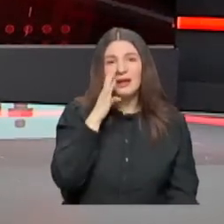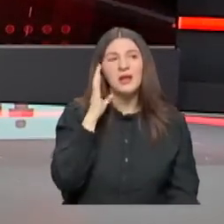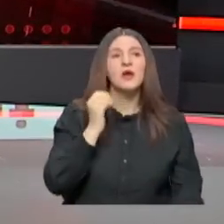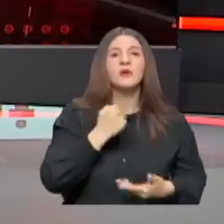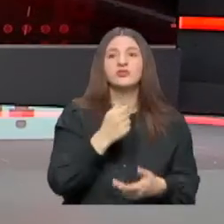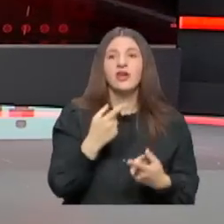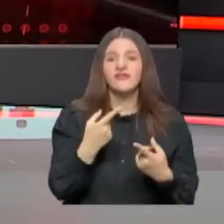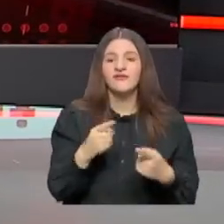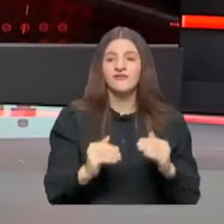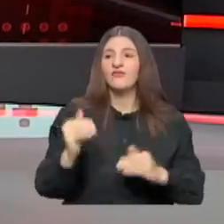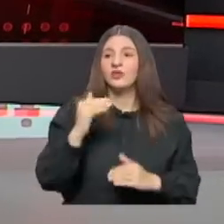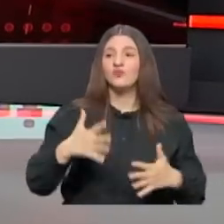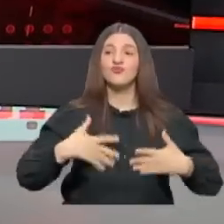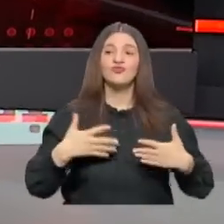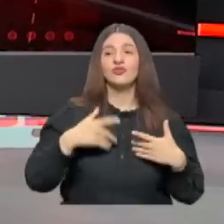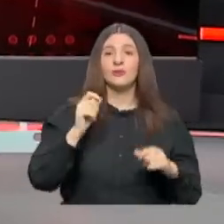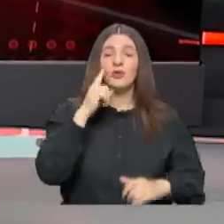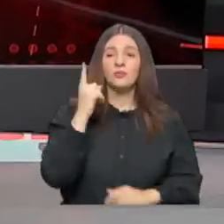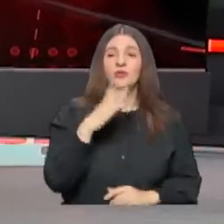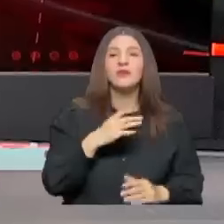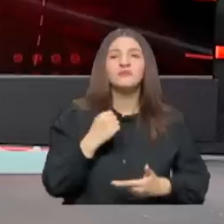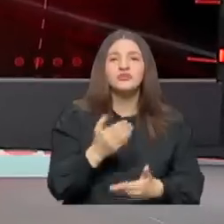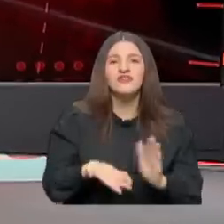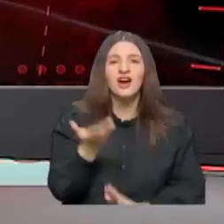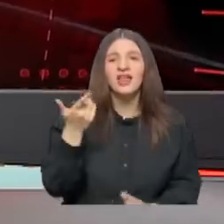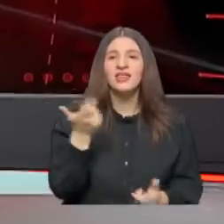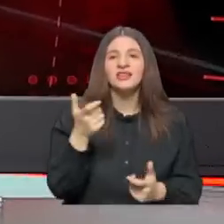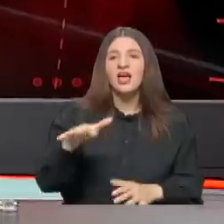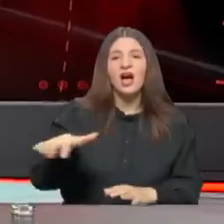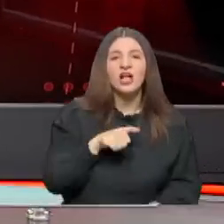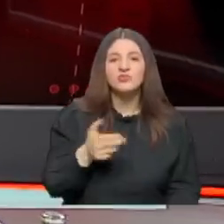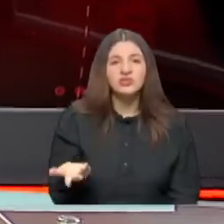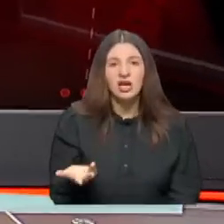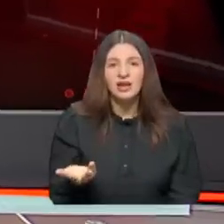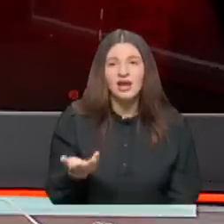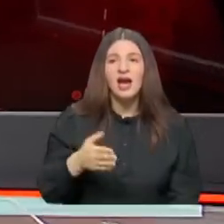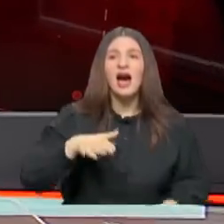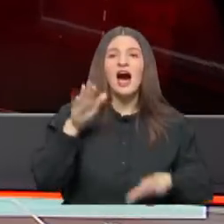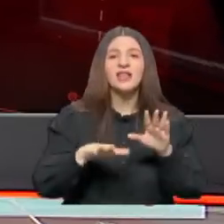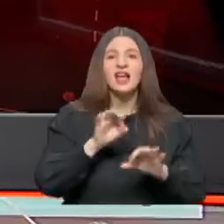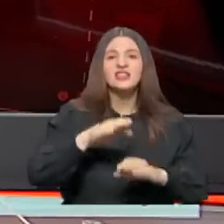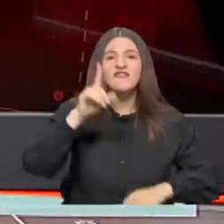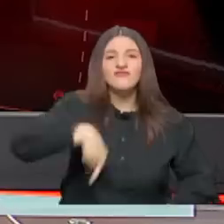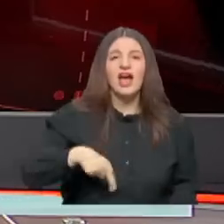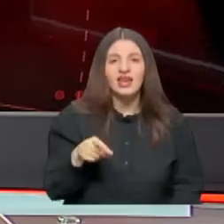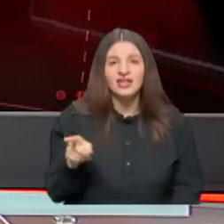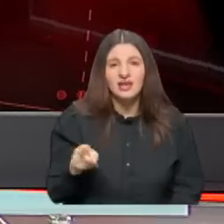bütçe fazlasıyla övünen bir hükümetimiz var. Bütçe fazlasını nereden sağlamışlar? Adaletsiz vergiden.